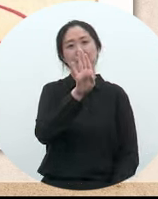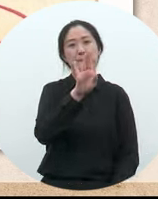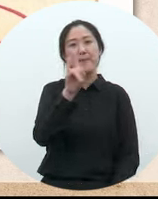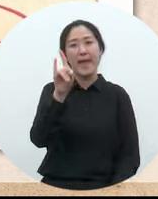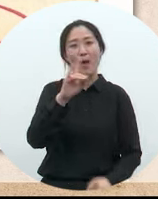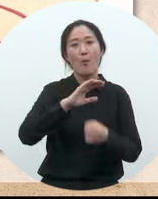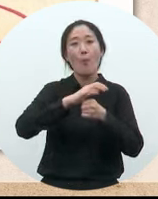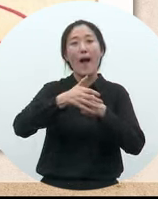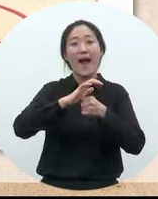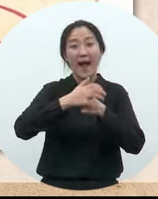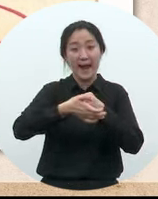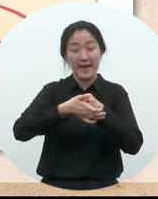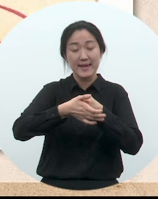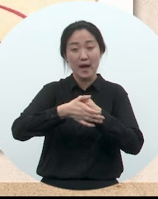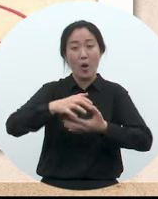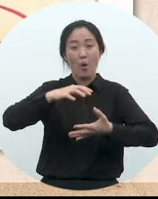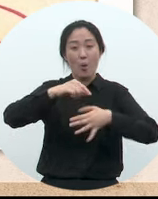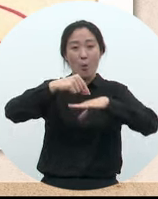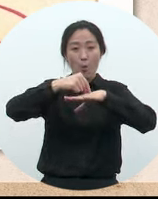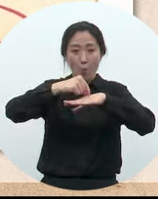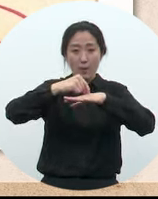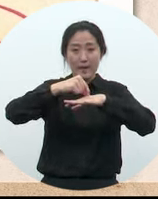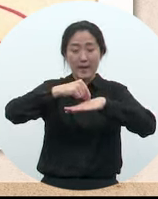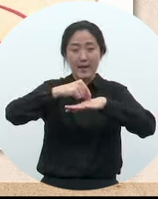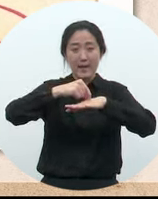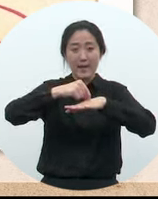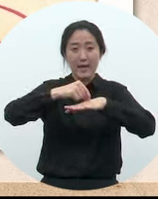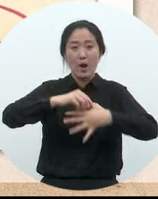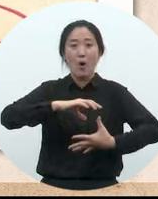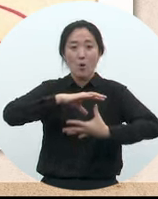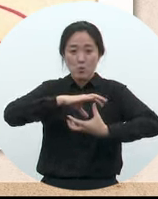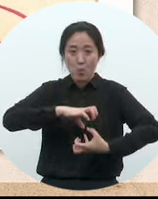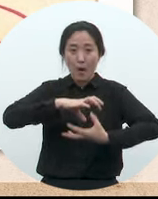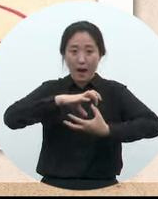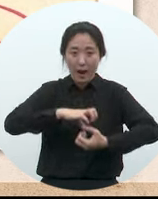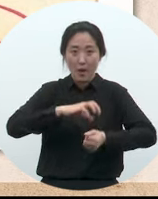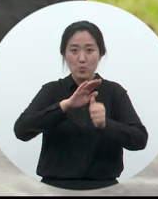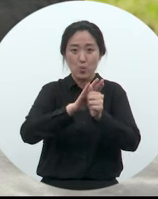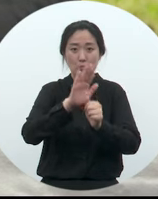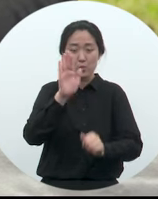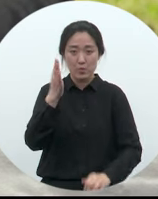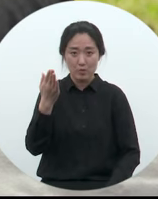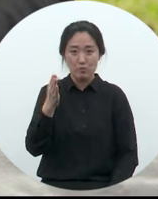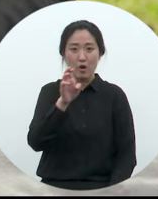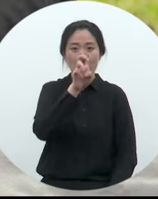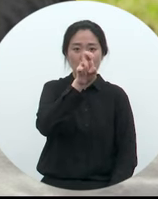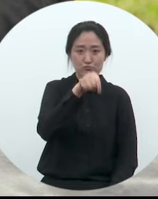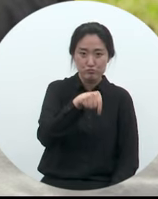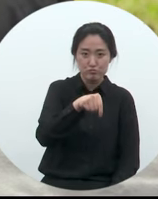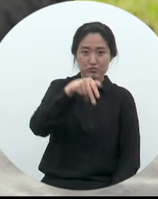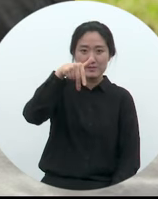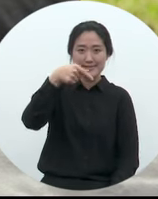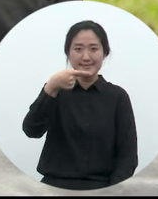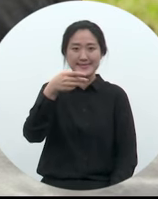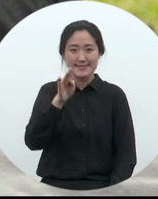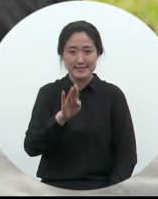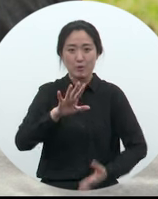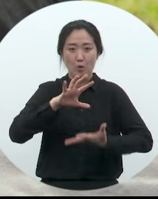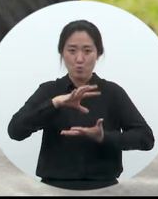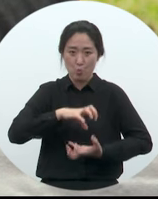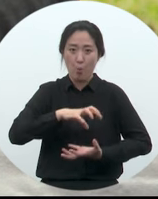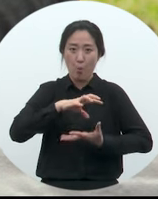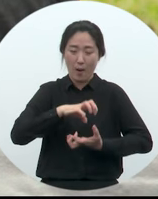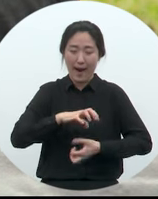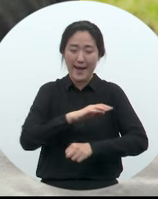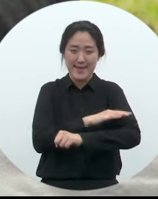이 배에는 이 고기를 소화시킬 수 있는 효소가 많이 들어있고요. 그리고 무즙도 소화 효소가 많이